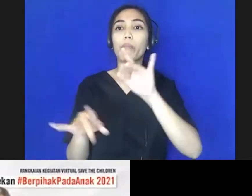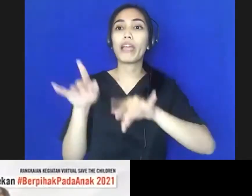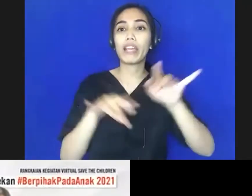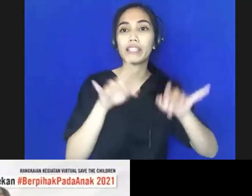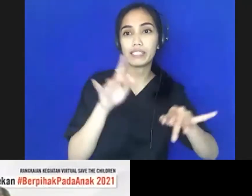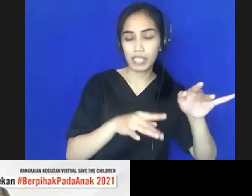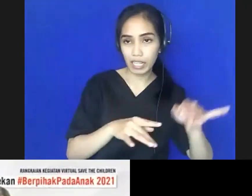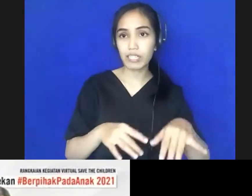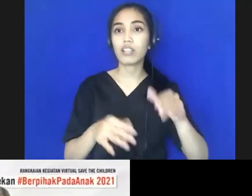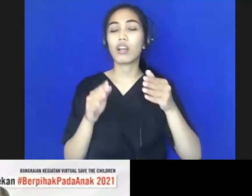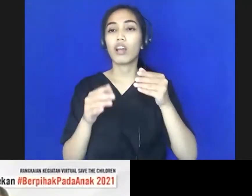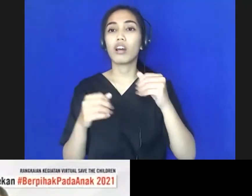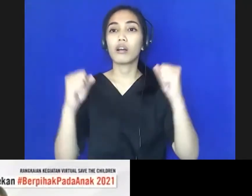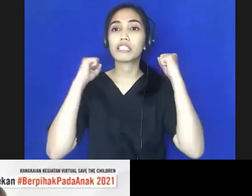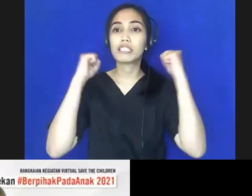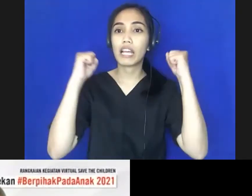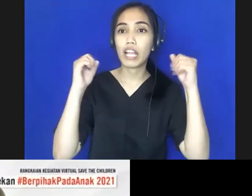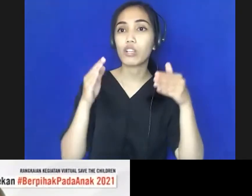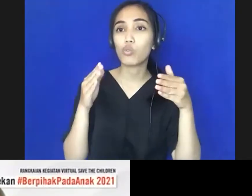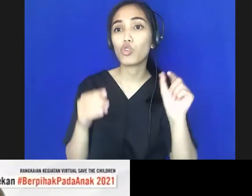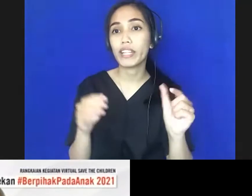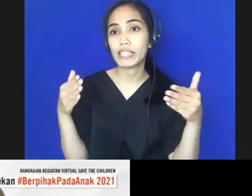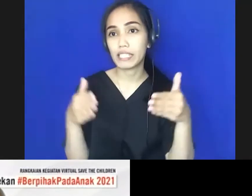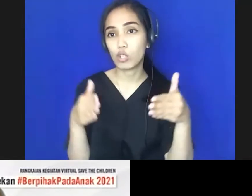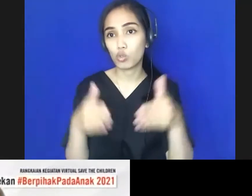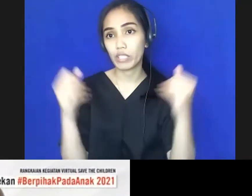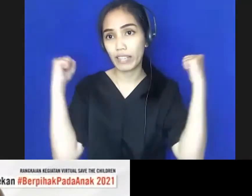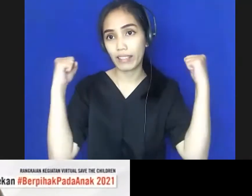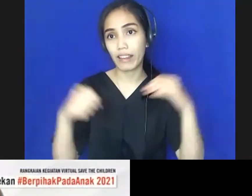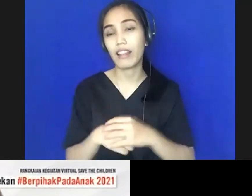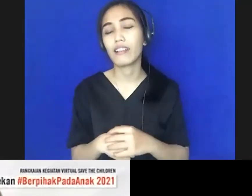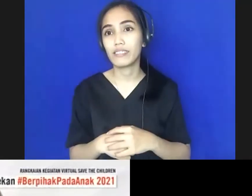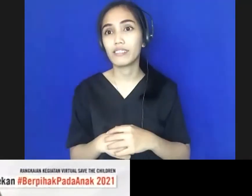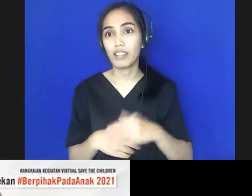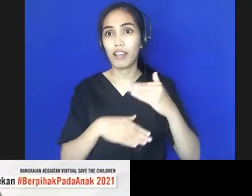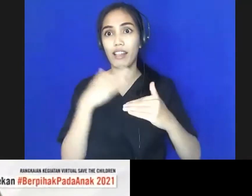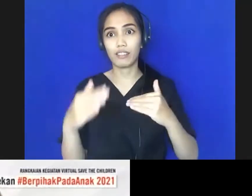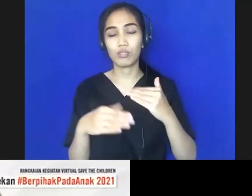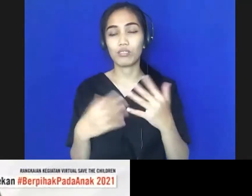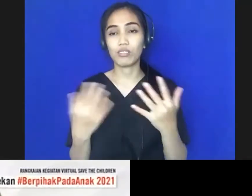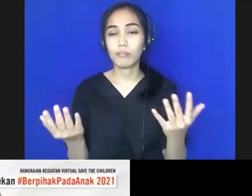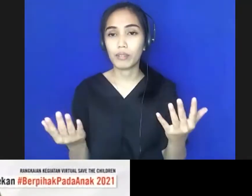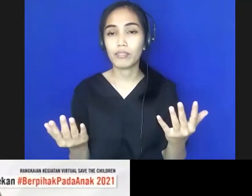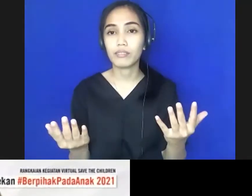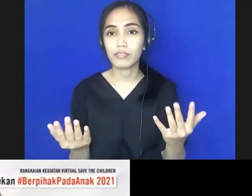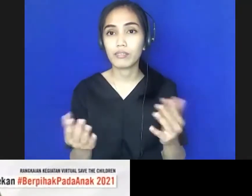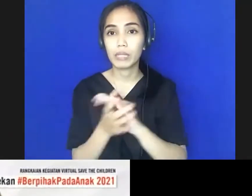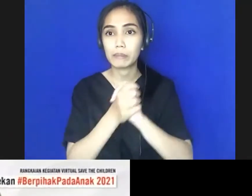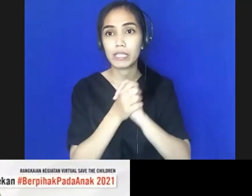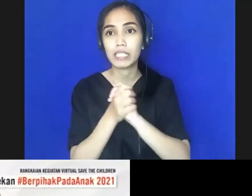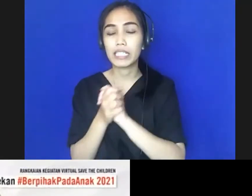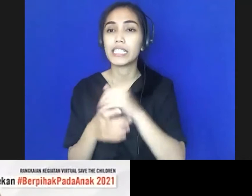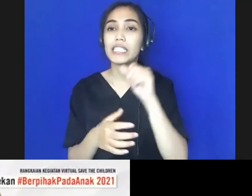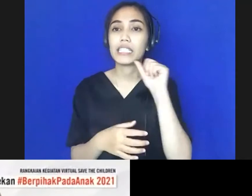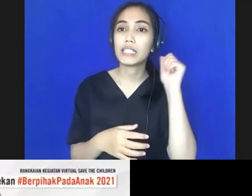Australian Embassy di Jakarta. Terima kasih Ibu. Lalu selanjutnya adalah saya ingin memperkenalkan Ibu